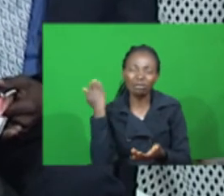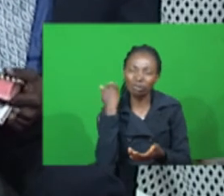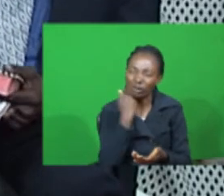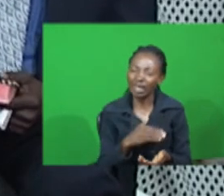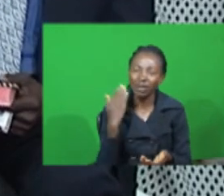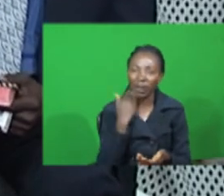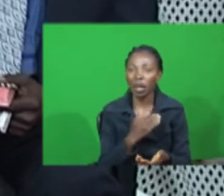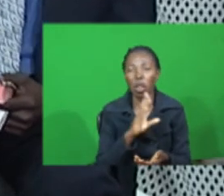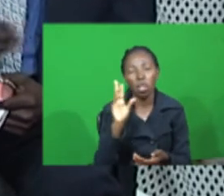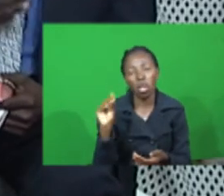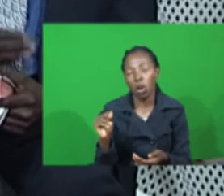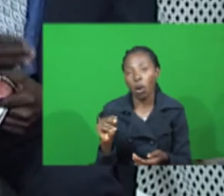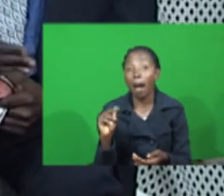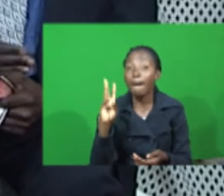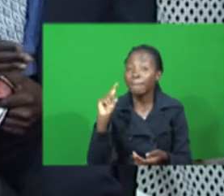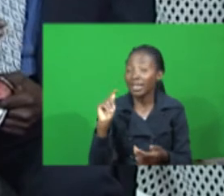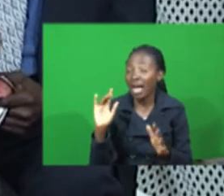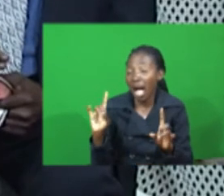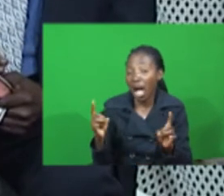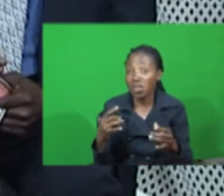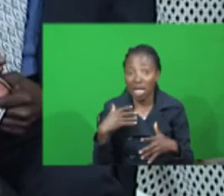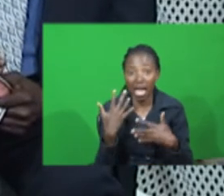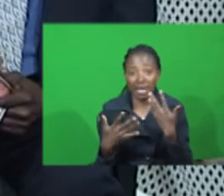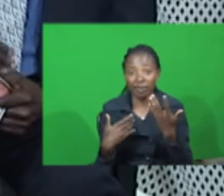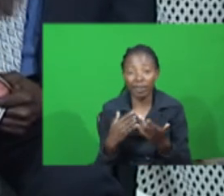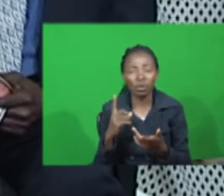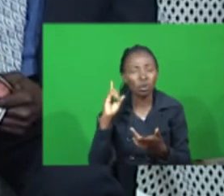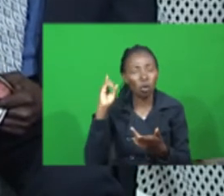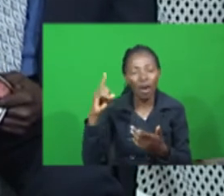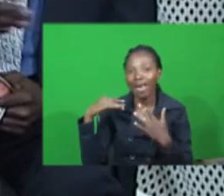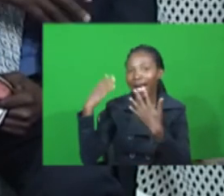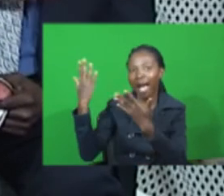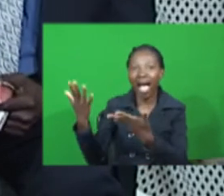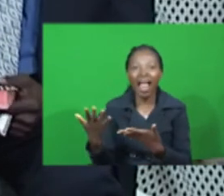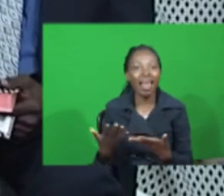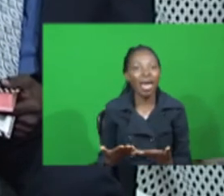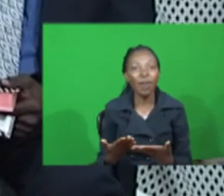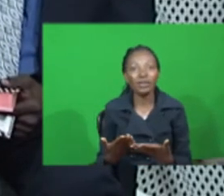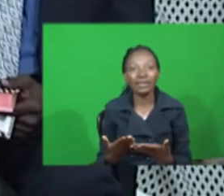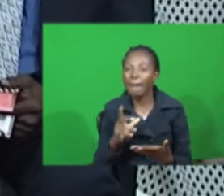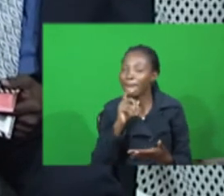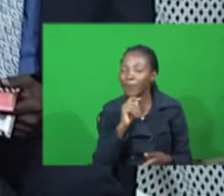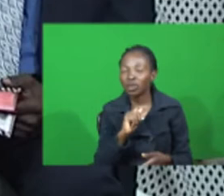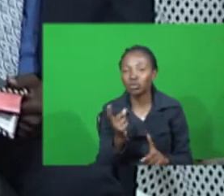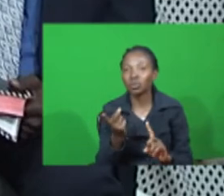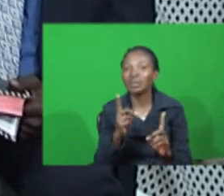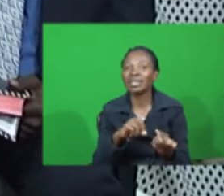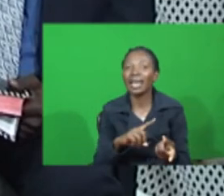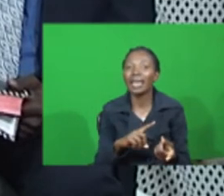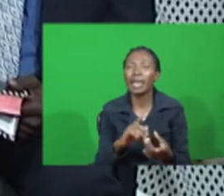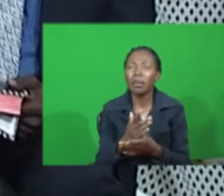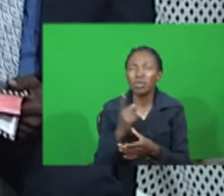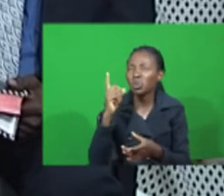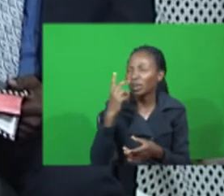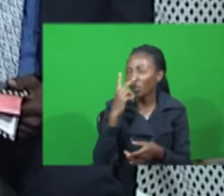Alright. Asi matauriro eBhaibheri ekuti Mwari akabvumira kuti afe. Alright. Unongoona